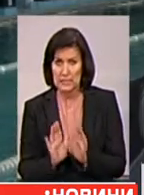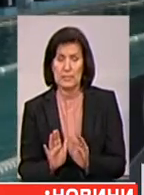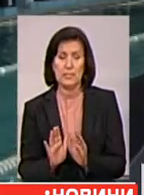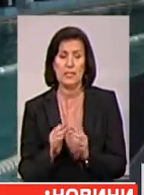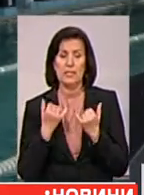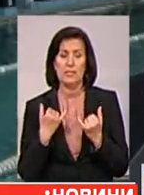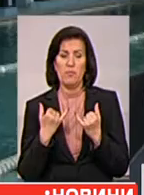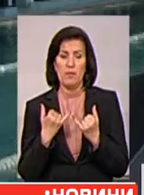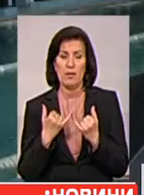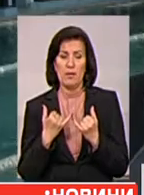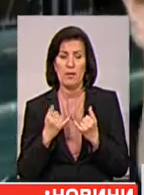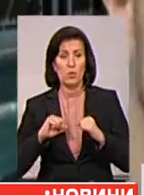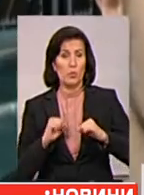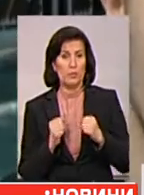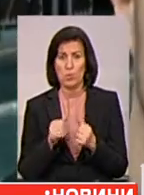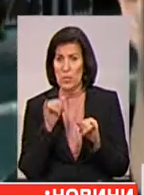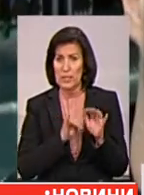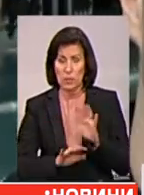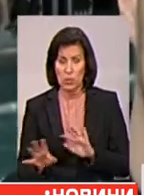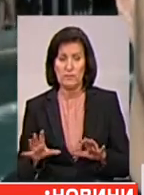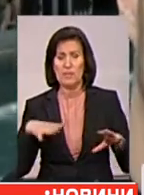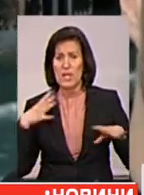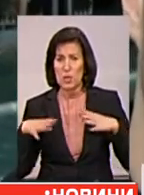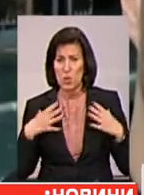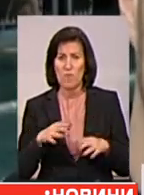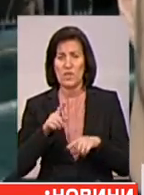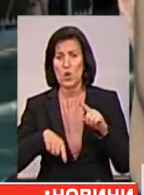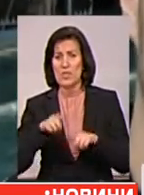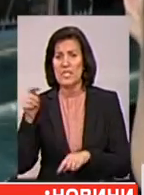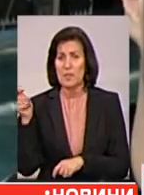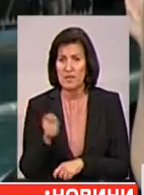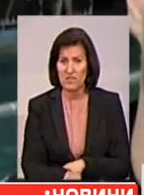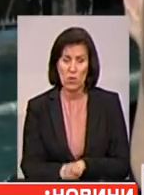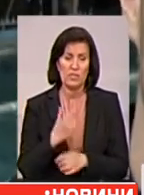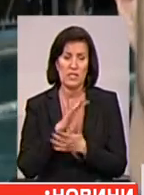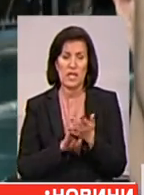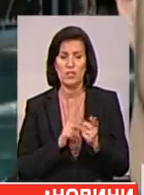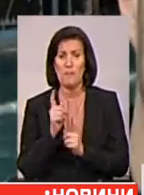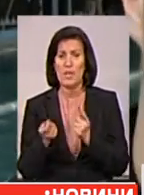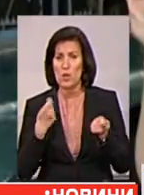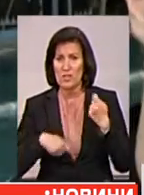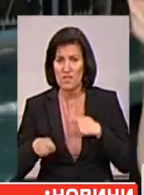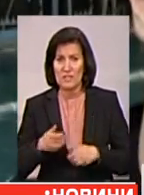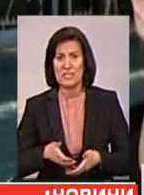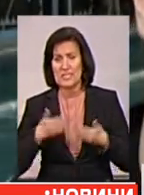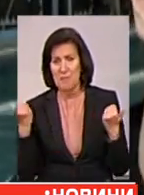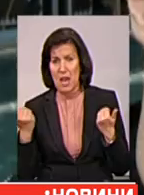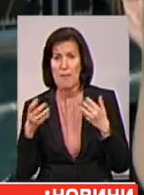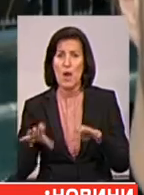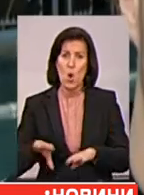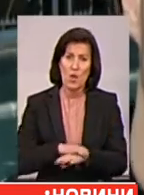подружились, і тепер друг без друга нікуди. Коли на тренування батьки його привозять, і далі ми переодіваємося, знімаємо, одягаємо